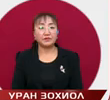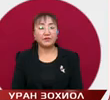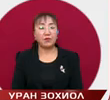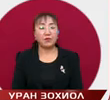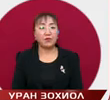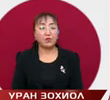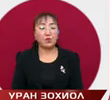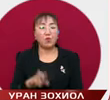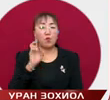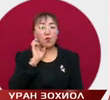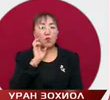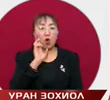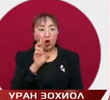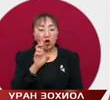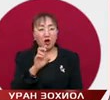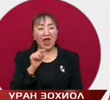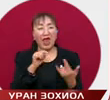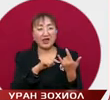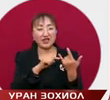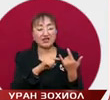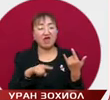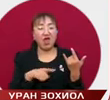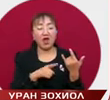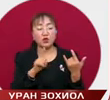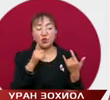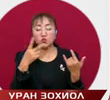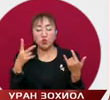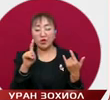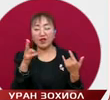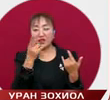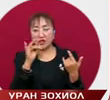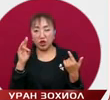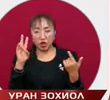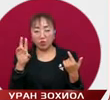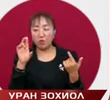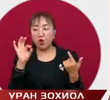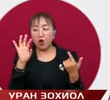Боратыг яагаад хүүхдийн бор химээн нэрлсэн бэ?